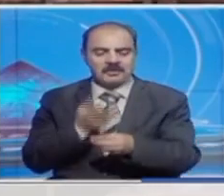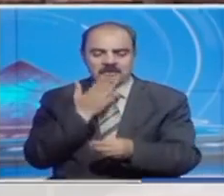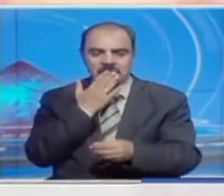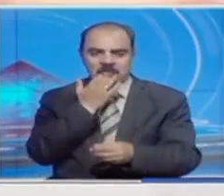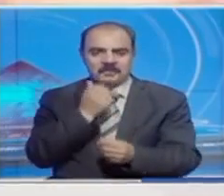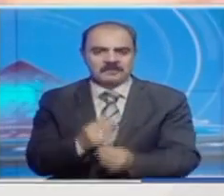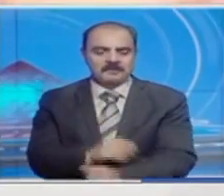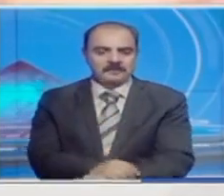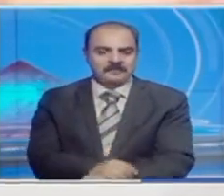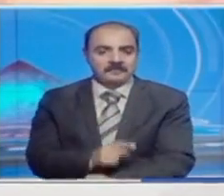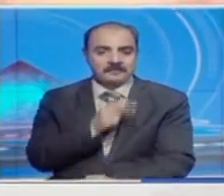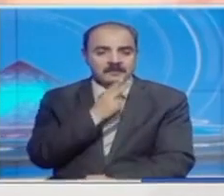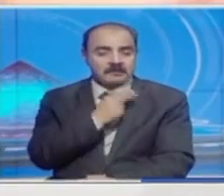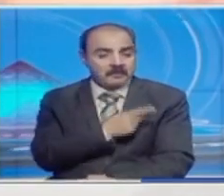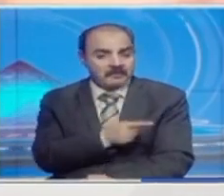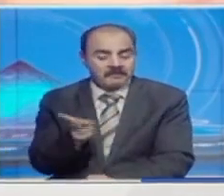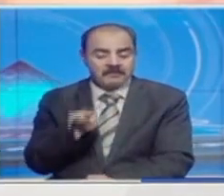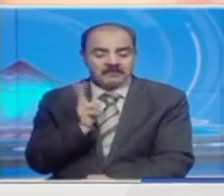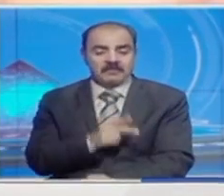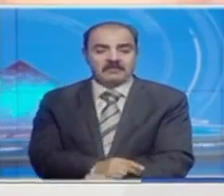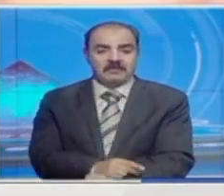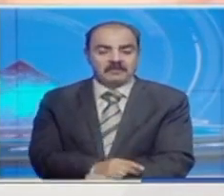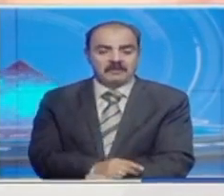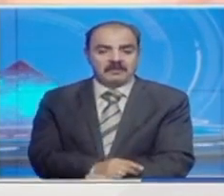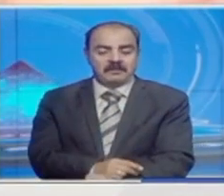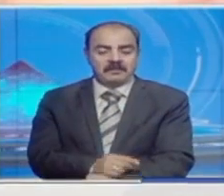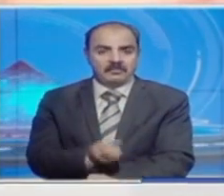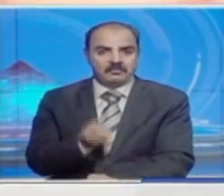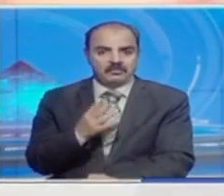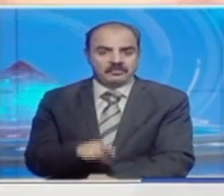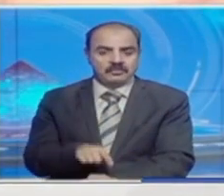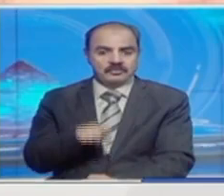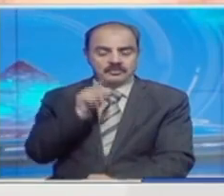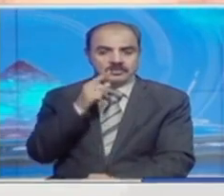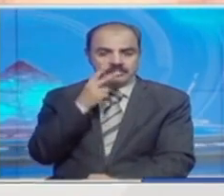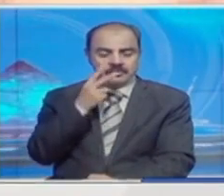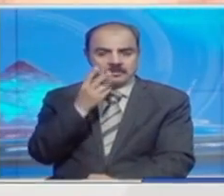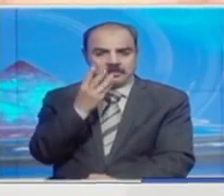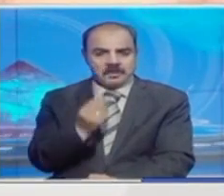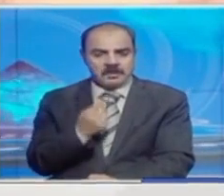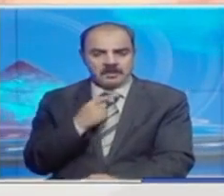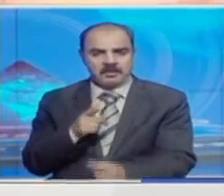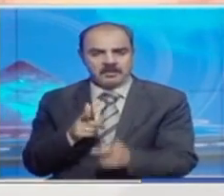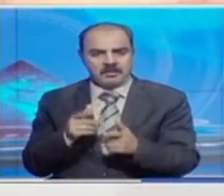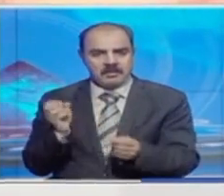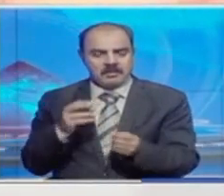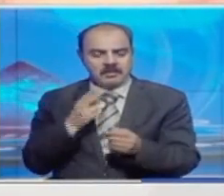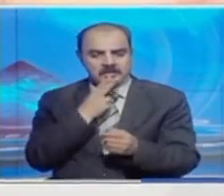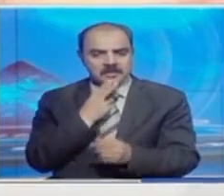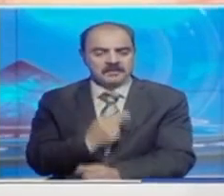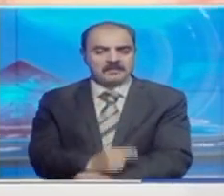لله. يعني في نظافة حلوة إن هنا الصبح الناس واحد الصبح واحد الظهر، ده بالنسبة